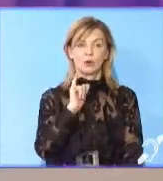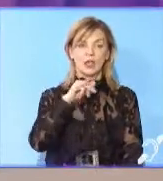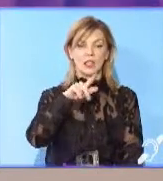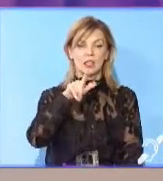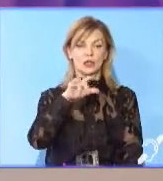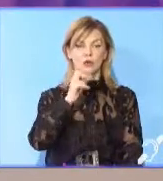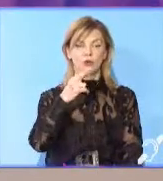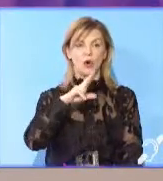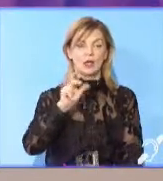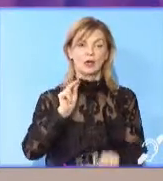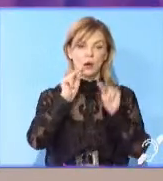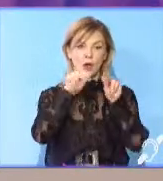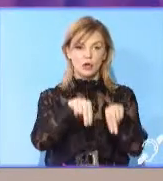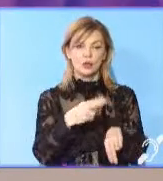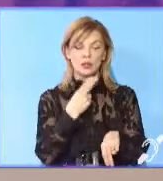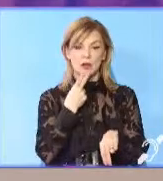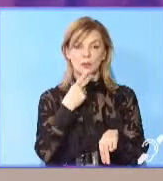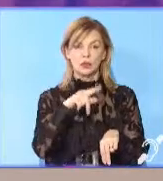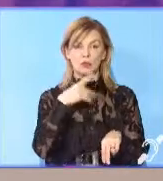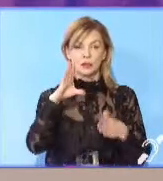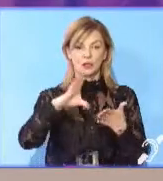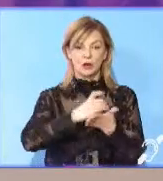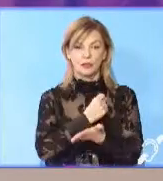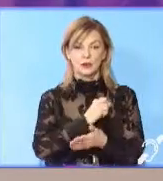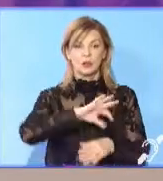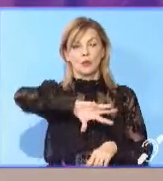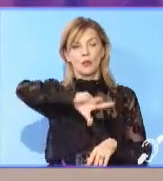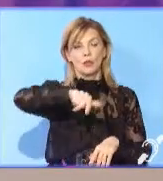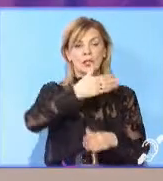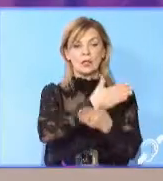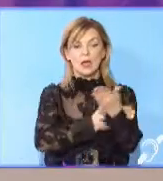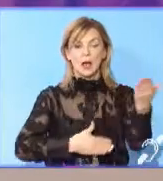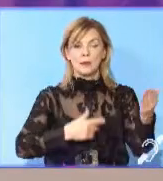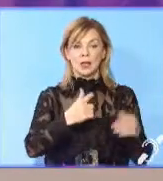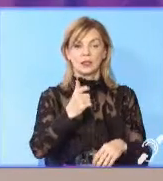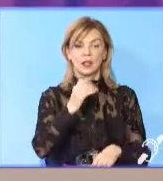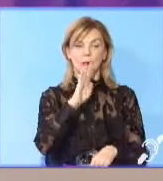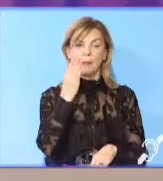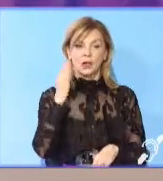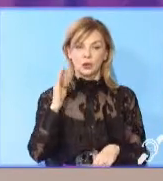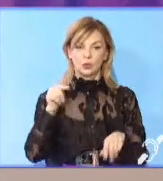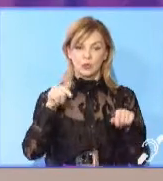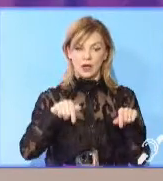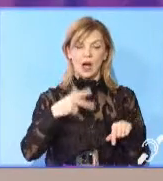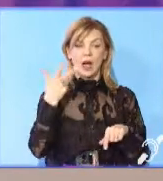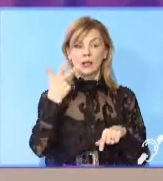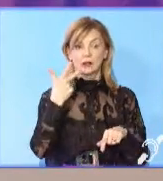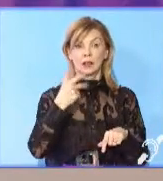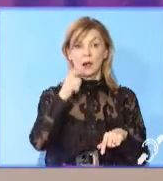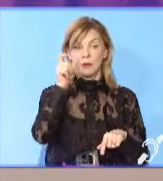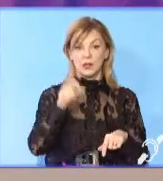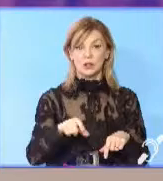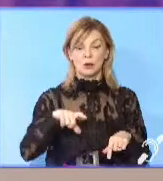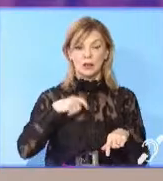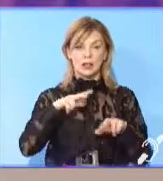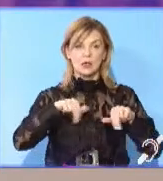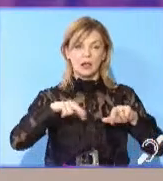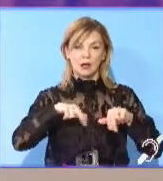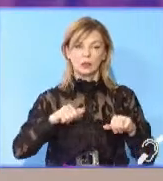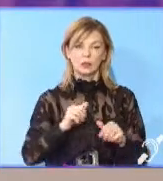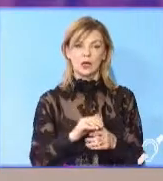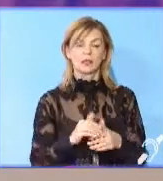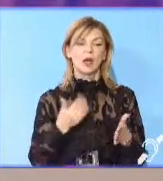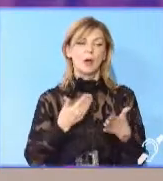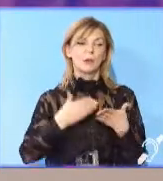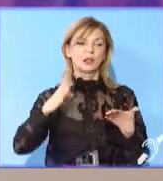arestul IPJ Olt după ce au fost prinși de polițiști furând lemne dintr-o pădure, iar un al treilea este căutat de oamenii